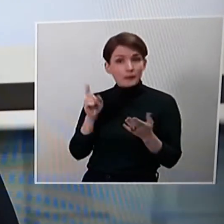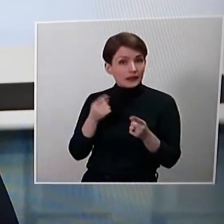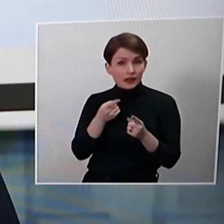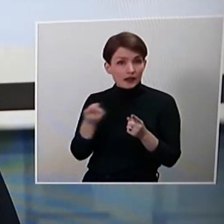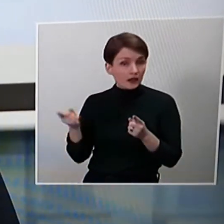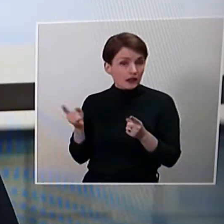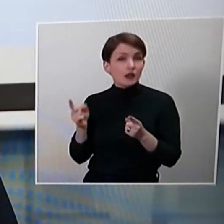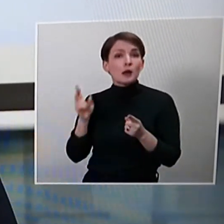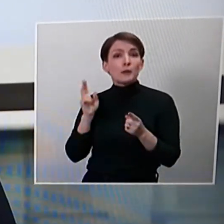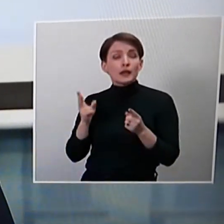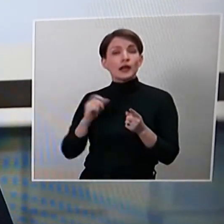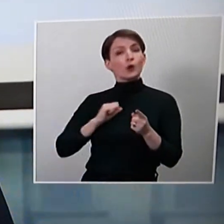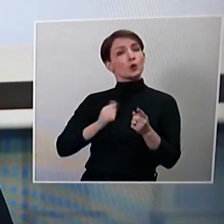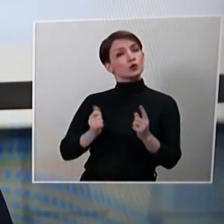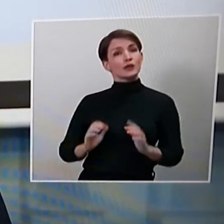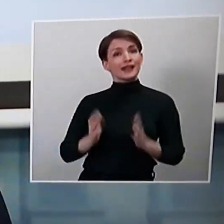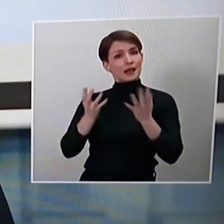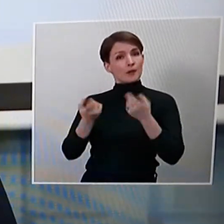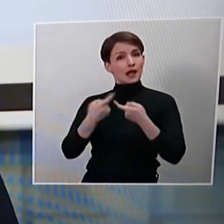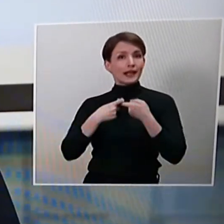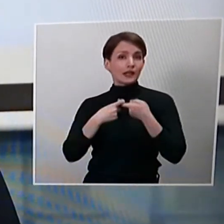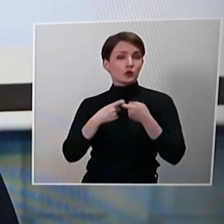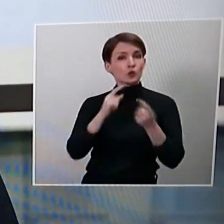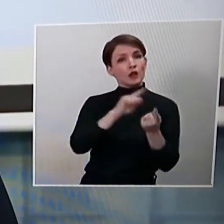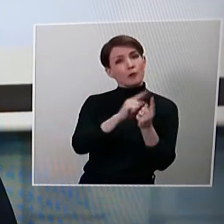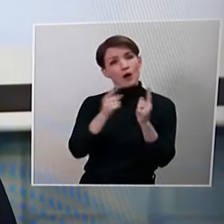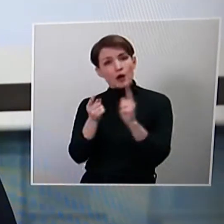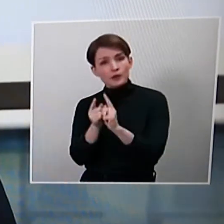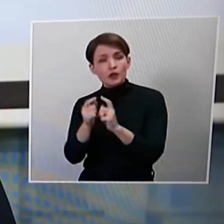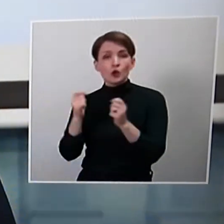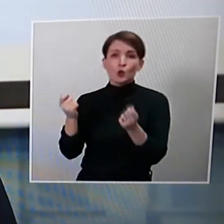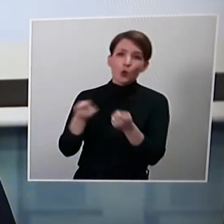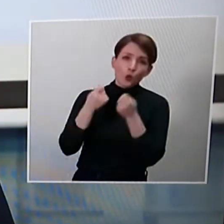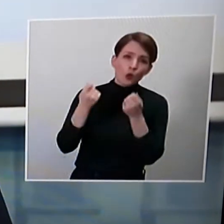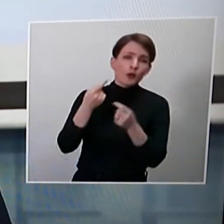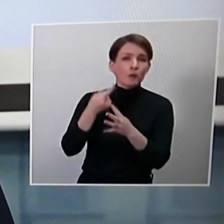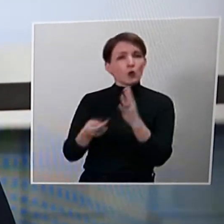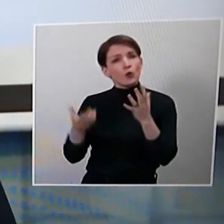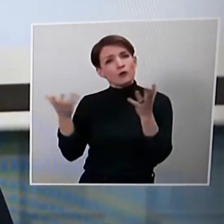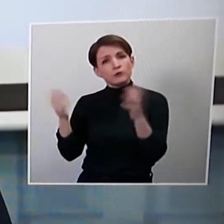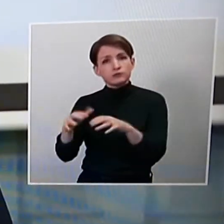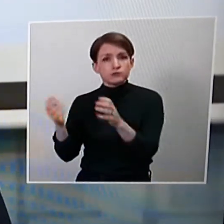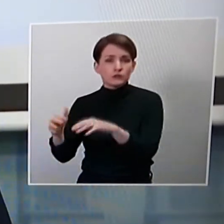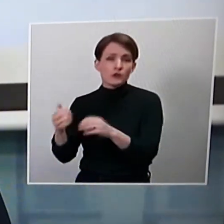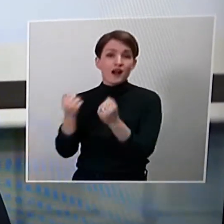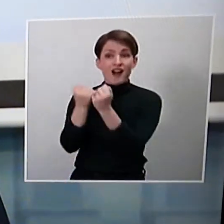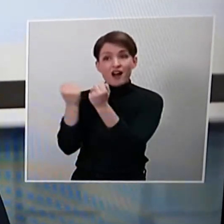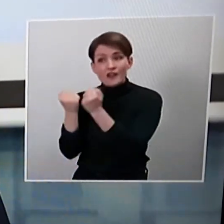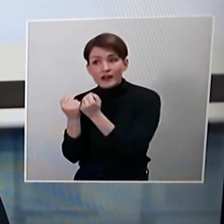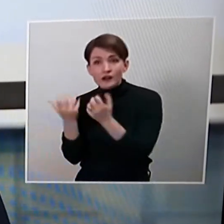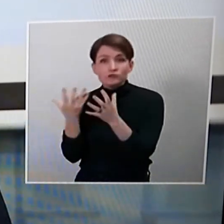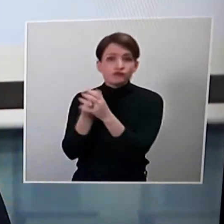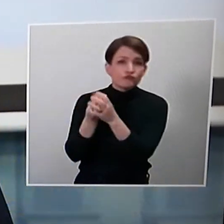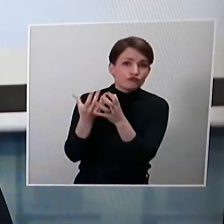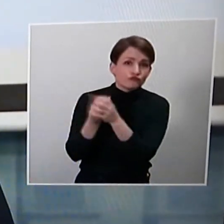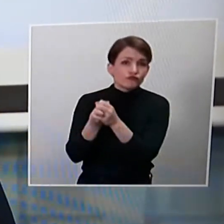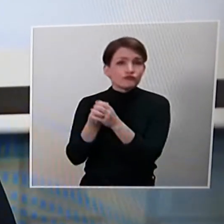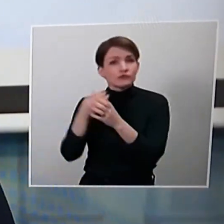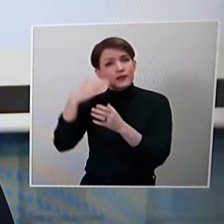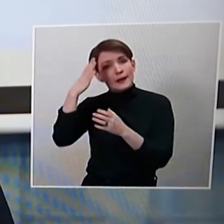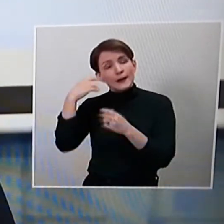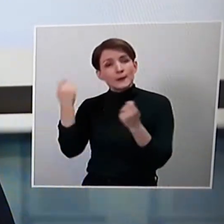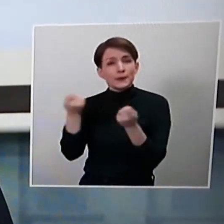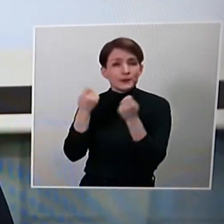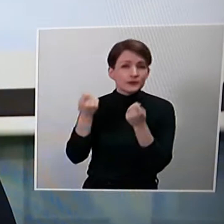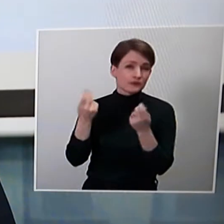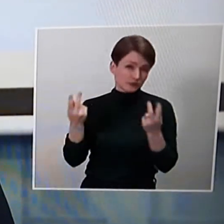näistä yksityiselämän tapaamisista, juhlista, kokoontumisista, kavereiden yhdessä